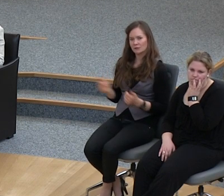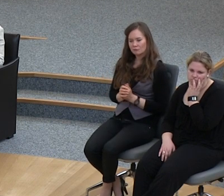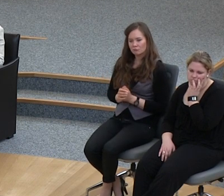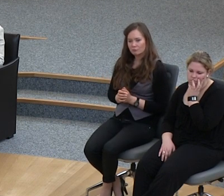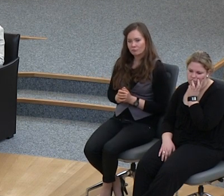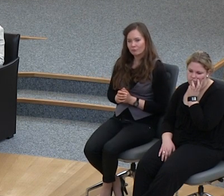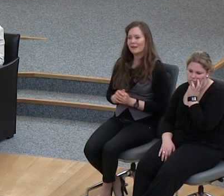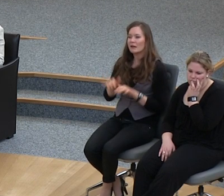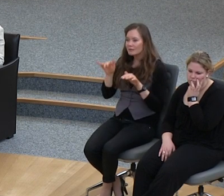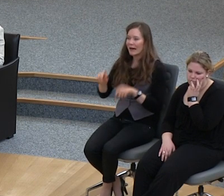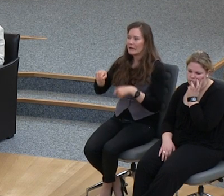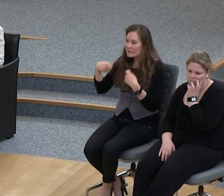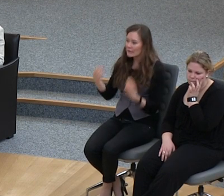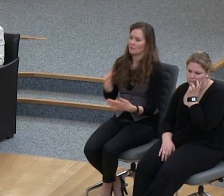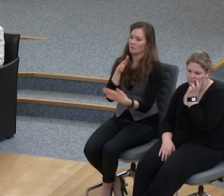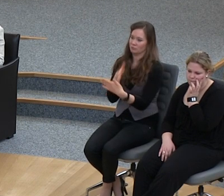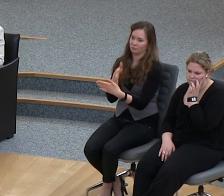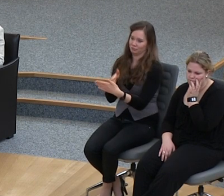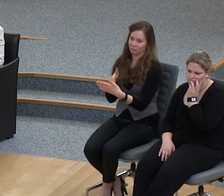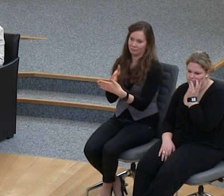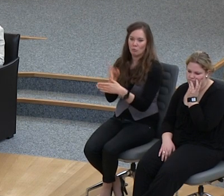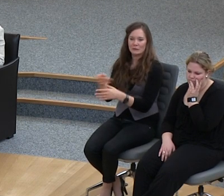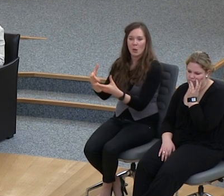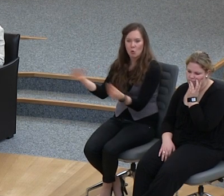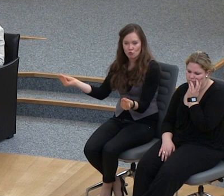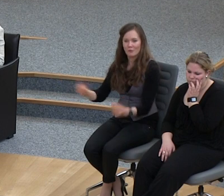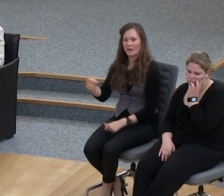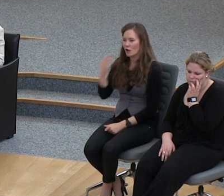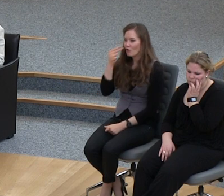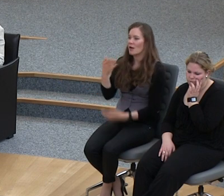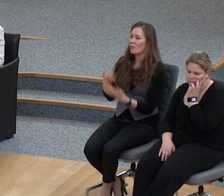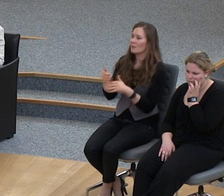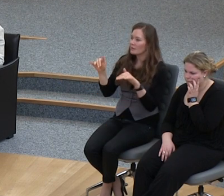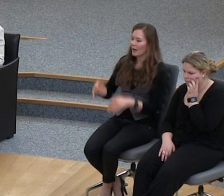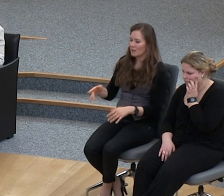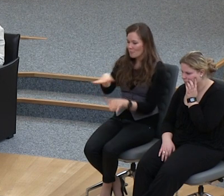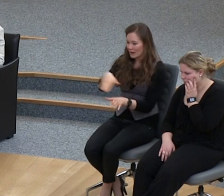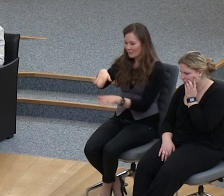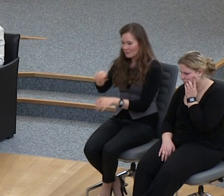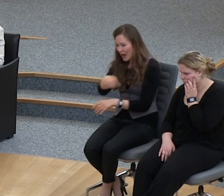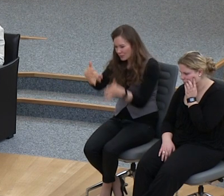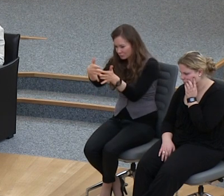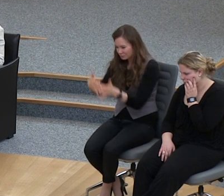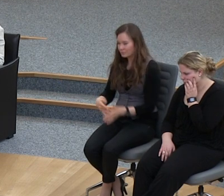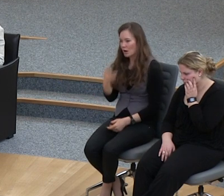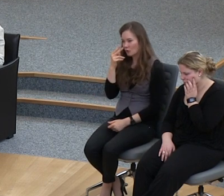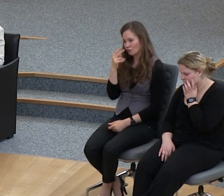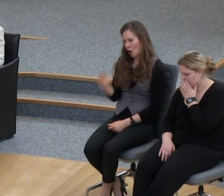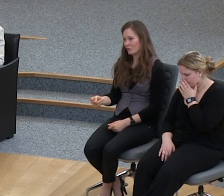da Barrieren zu überwinden galt, wirklich zu gucken, auch querschnittsartig zu gucken, ist denn